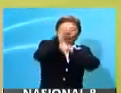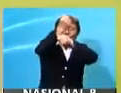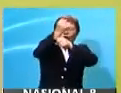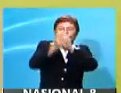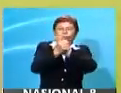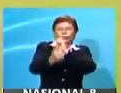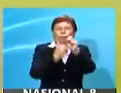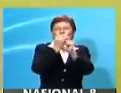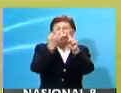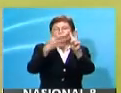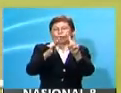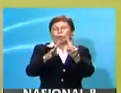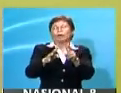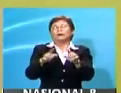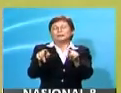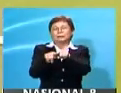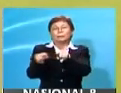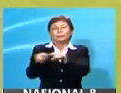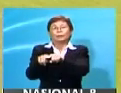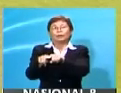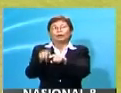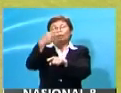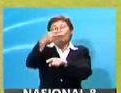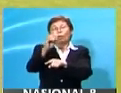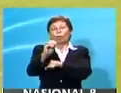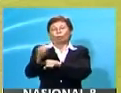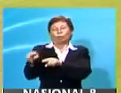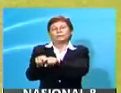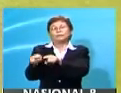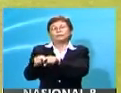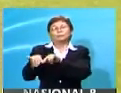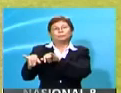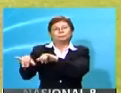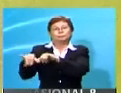2014 selepas terikat bersama Ho Heng